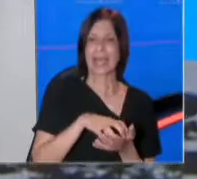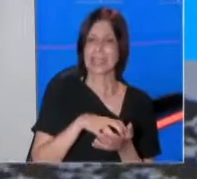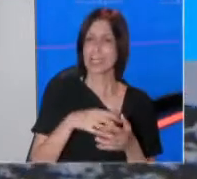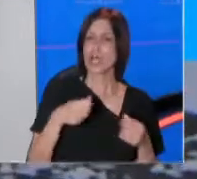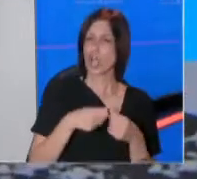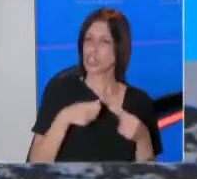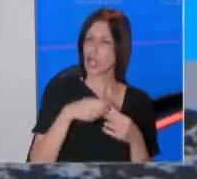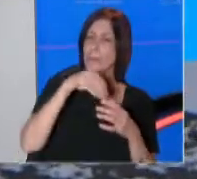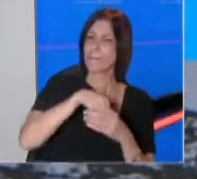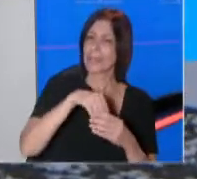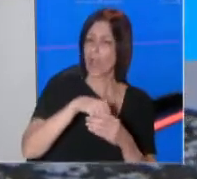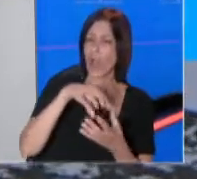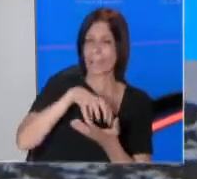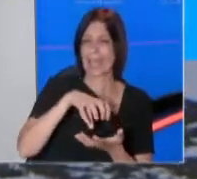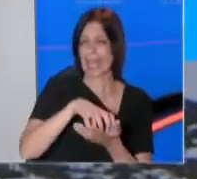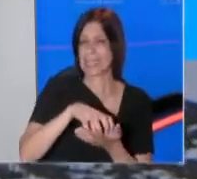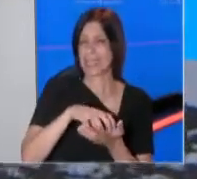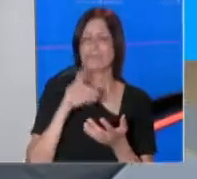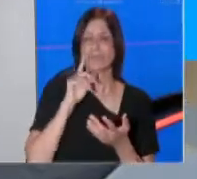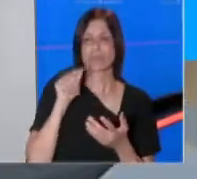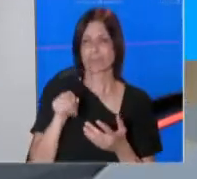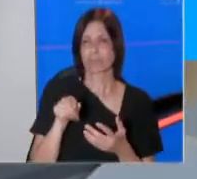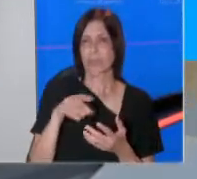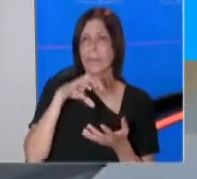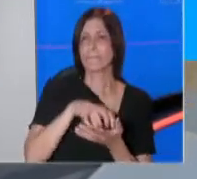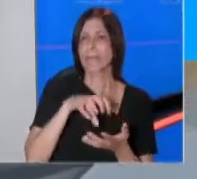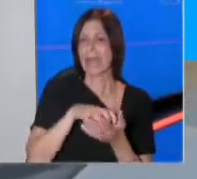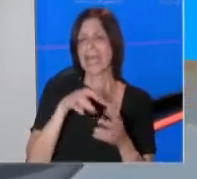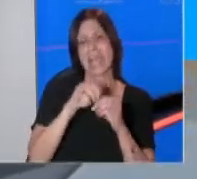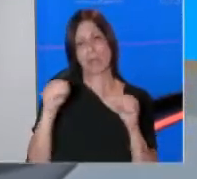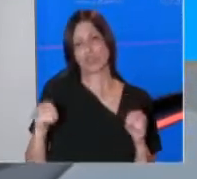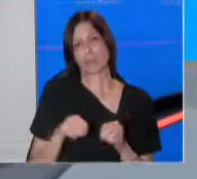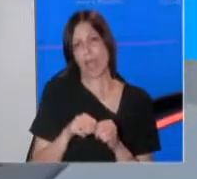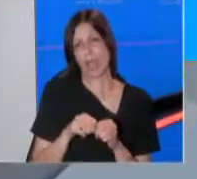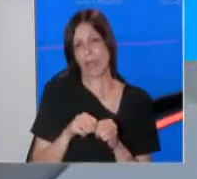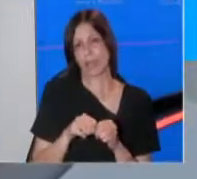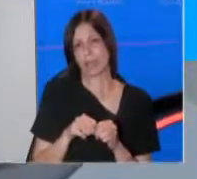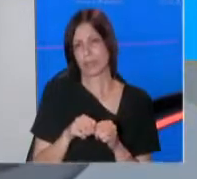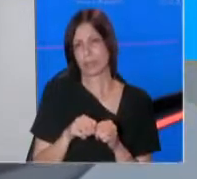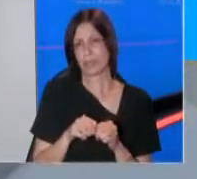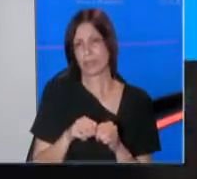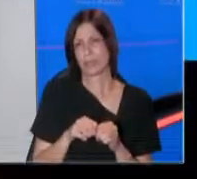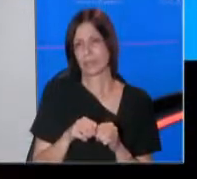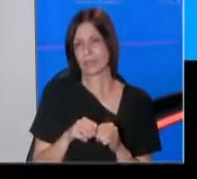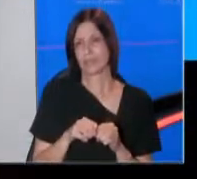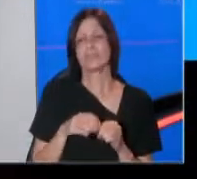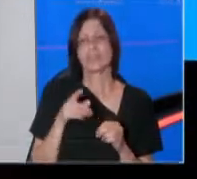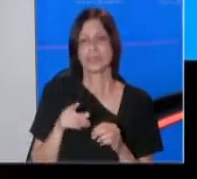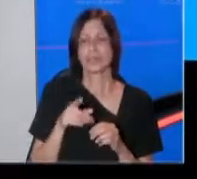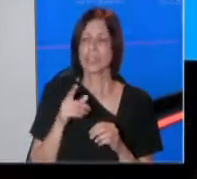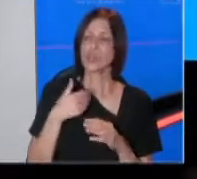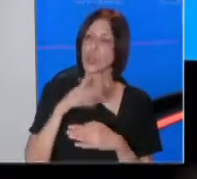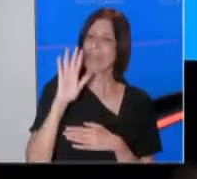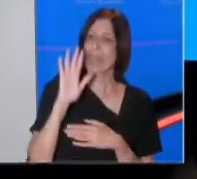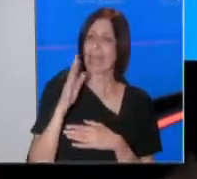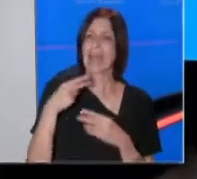גם בתוך המרכז אצלנו, וקוראים לזה מרכז למשפחה. מרכז אל-אוסרה בערבית, שזה יותר